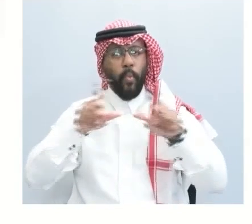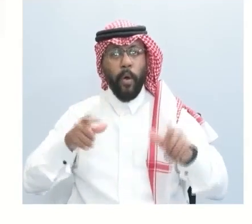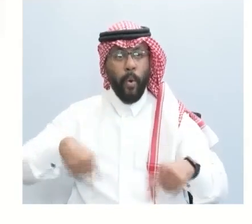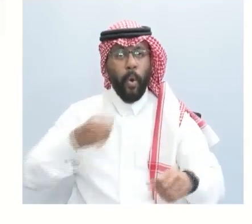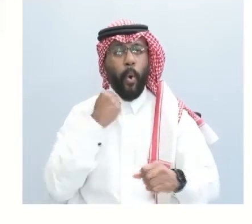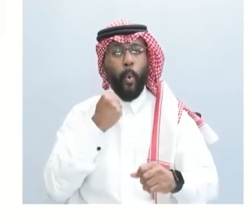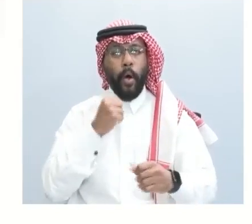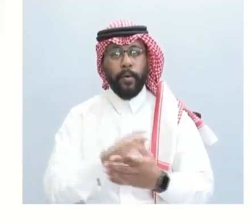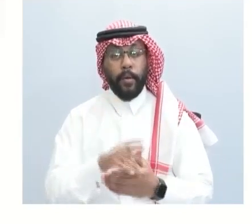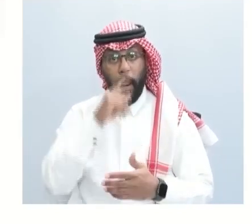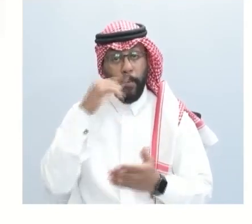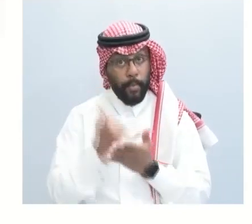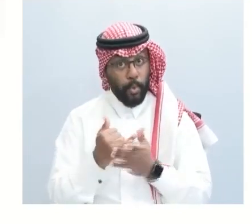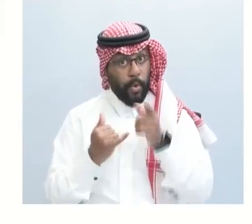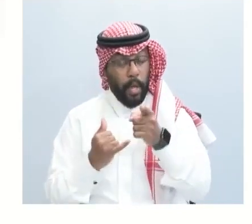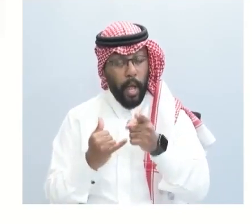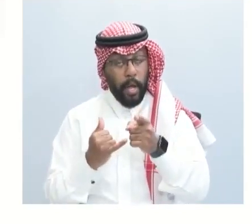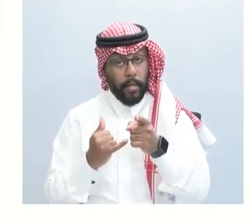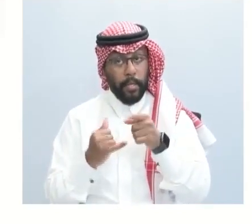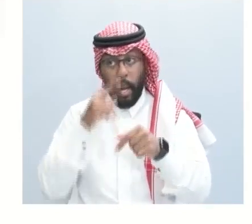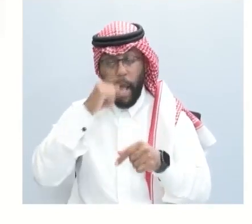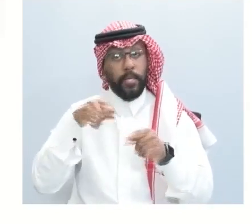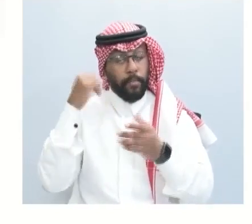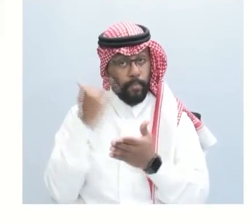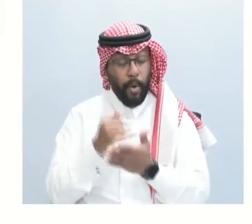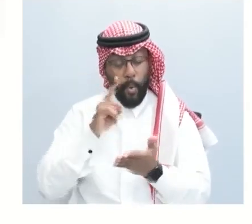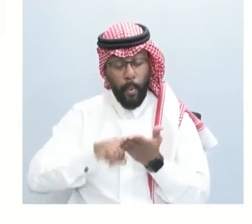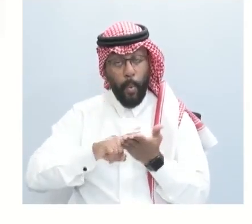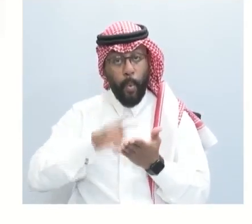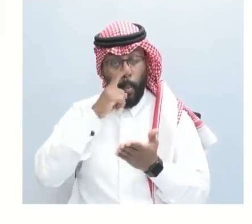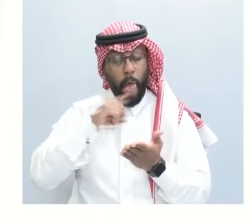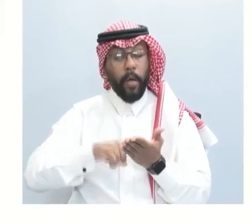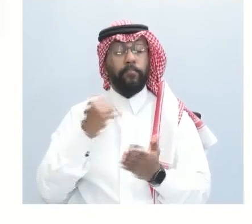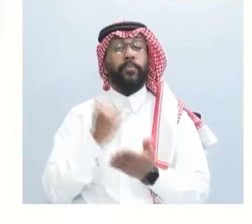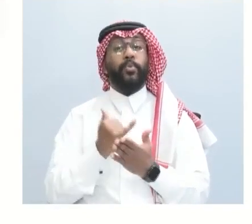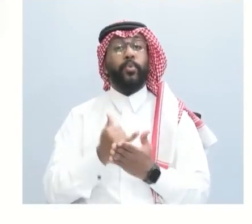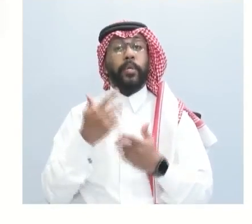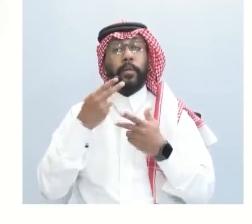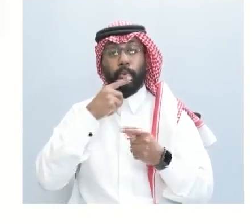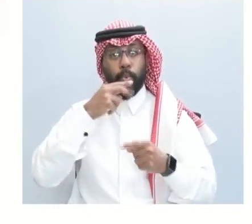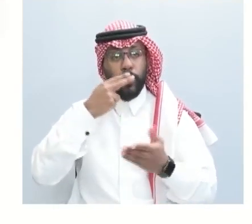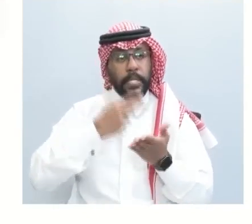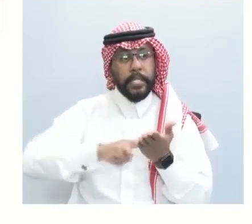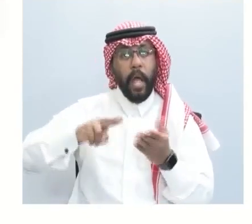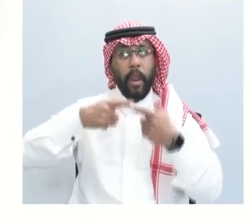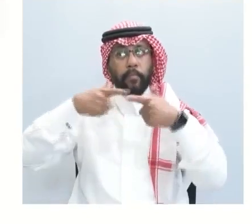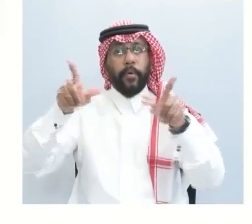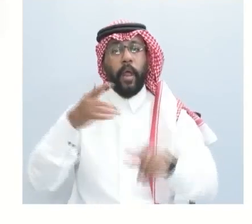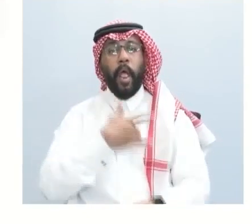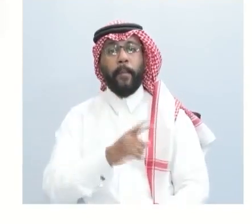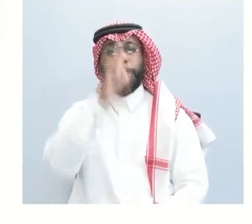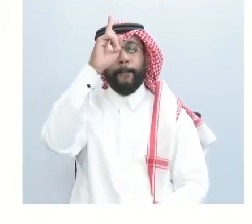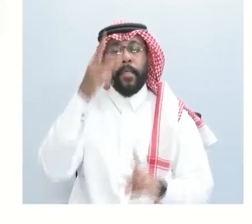اذا شعور المسؤوليه يجب ان يشعر الخطيب بانه صاحب رساله يؤديها ويقصد من خلالها وجه الله